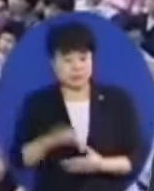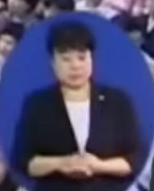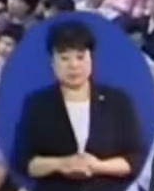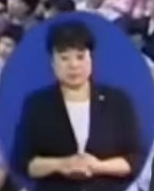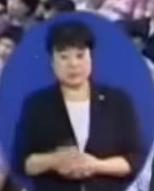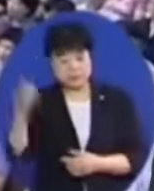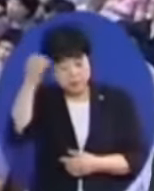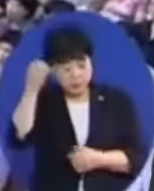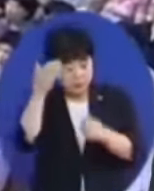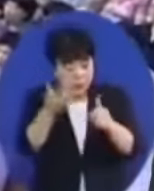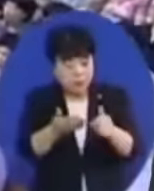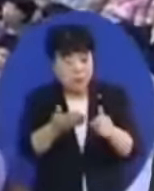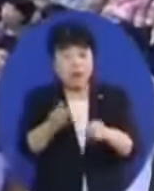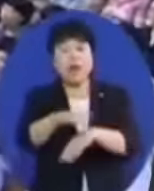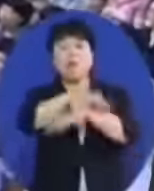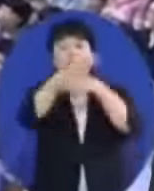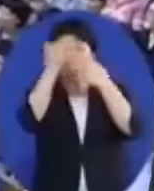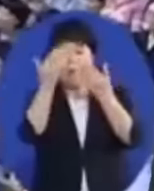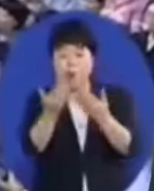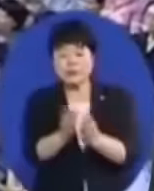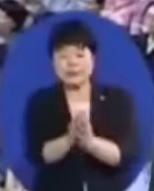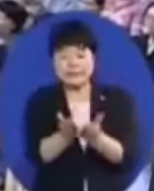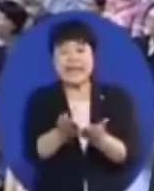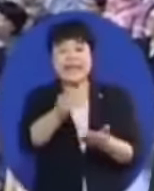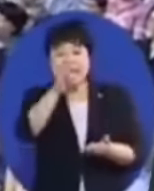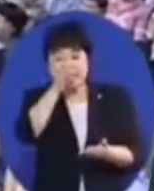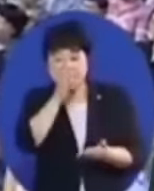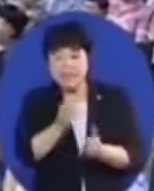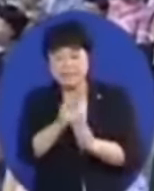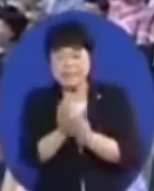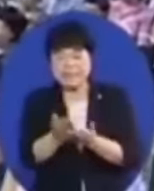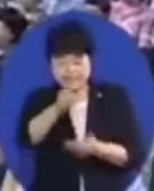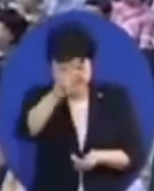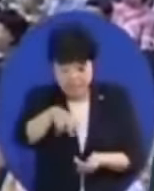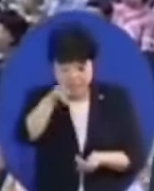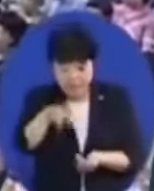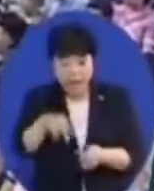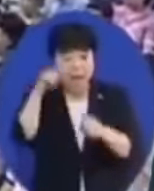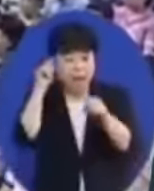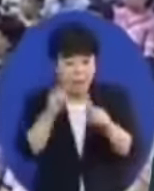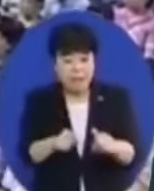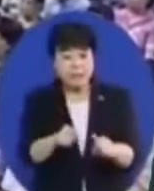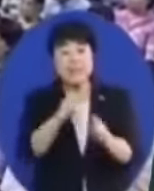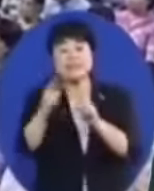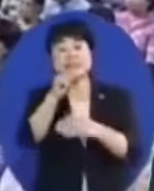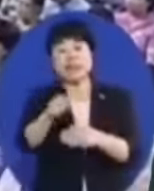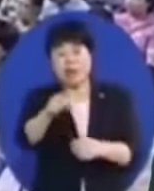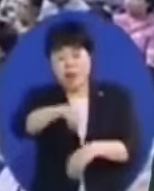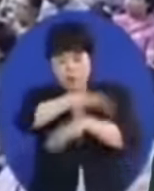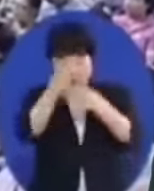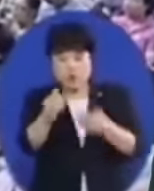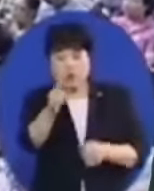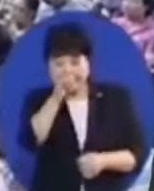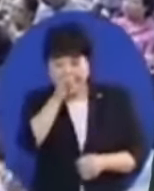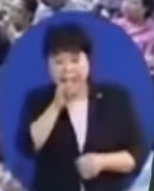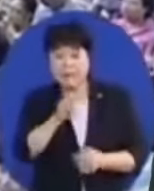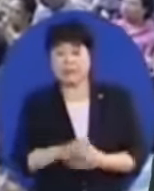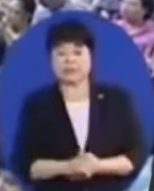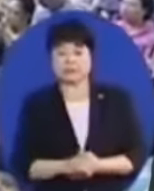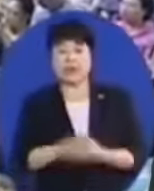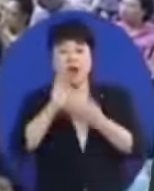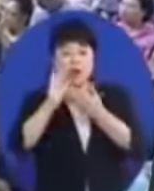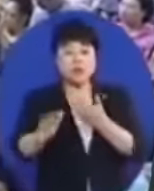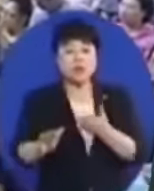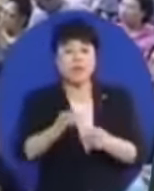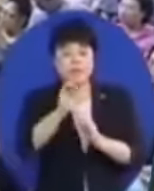그러면서 성령님은 그에게 모든 것이 그 책 안에 있으니 성경을 읽어라. 말씀 안에 모든 것이 있다라고 말씀하셨습니다. 그 후